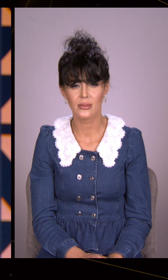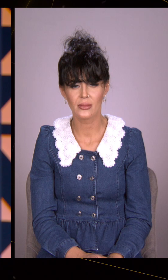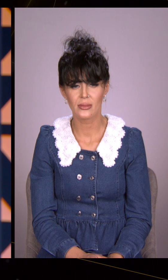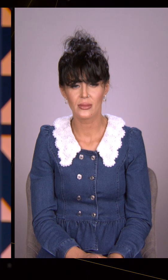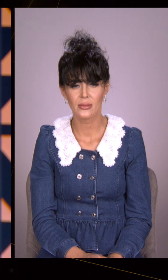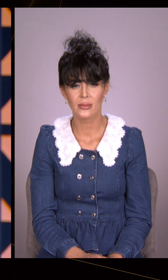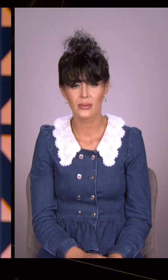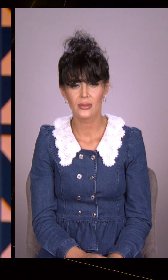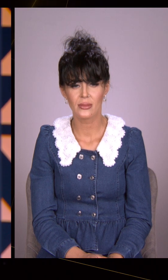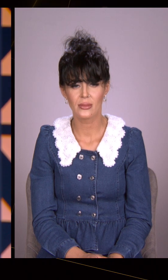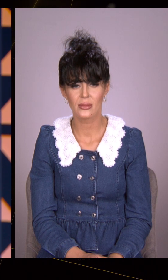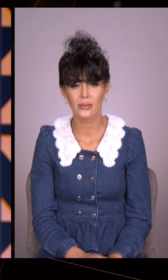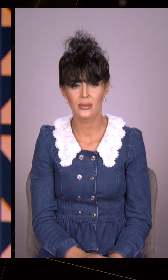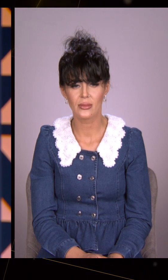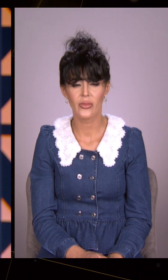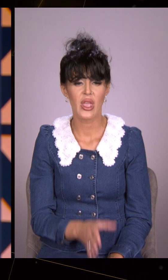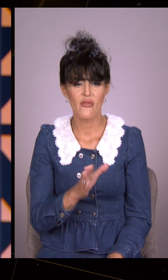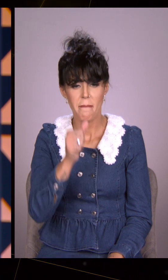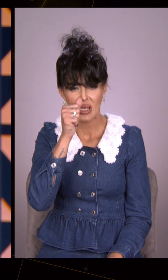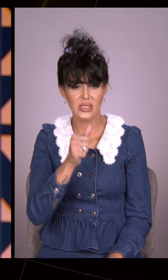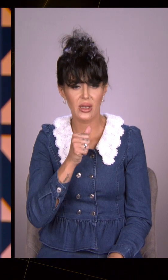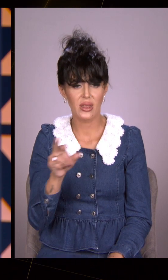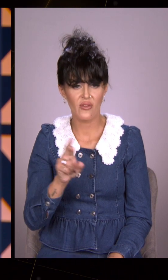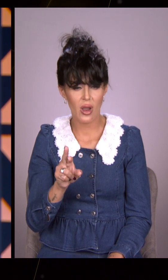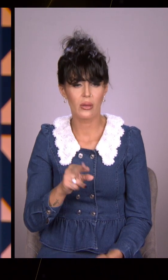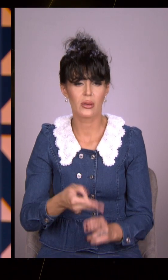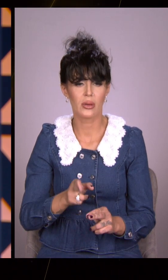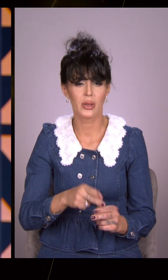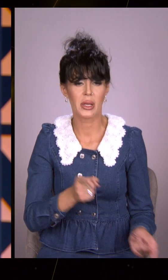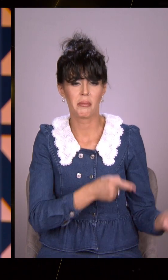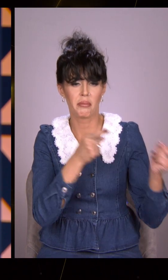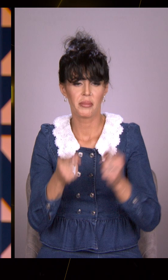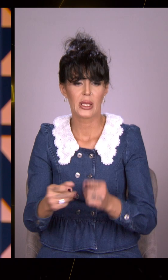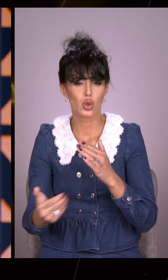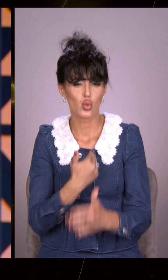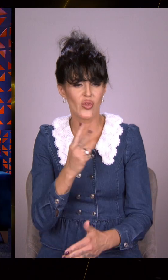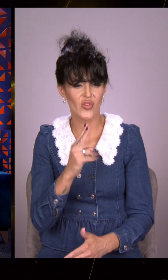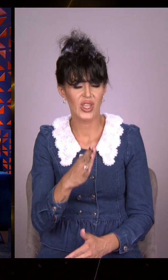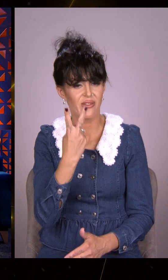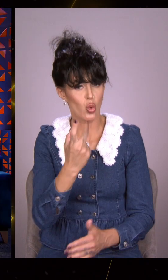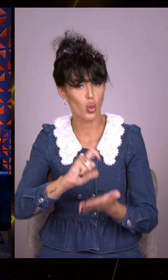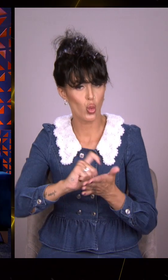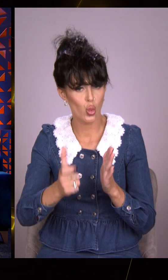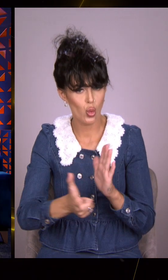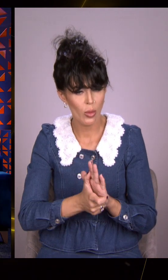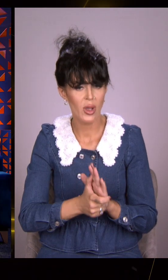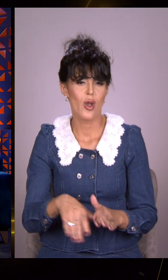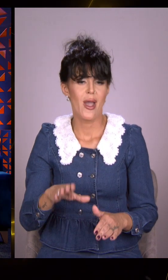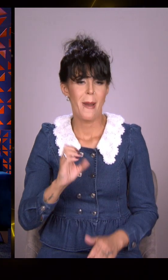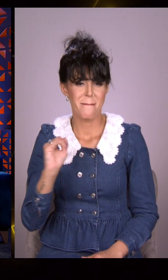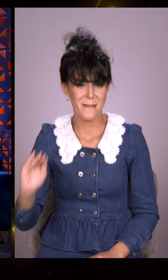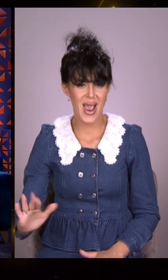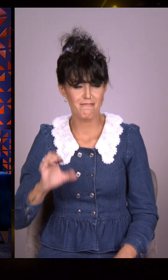Ну, якраз в січні вони переїхали до цього, до нової квартири, двокімнатно вже. Ага. Малюк вже бігав, вже